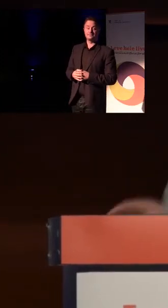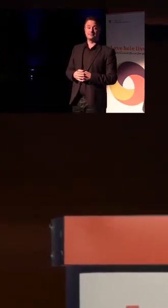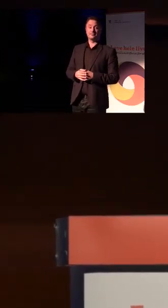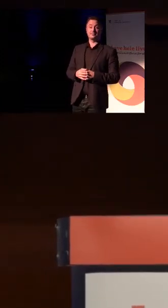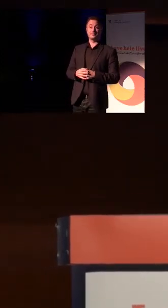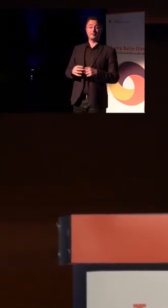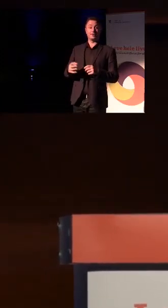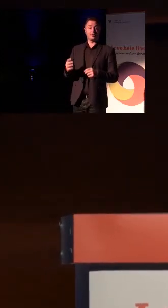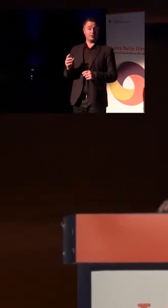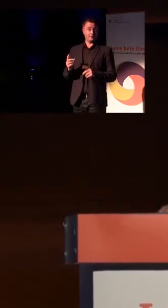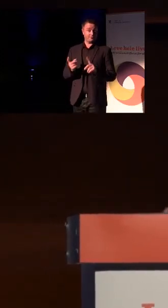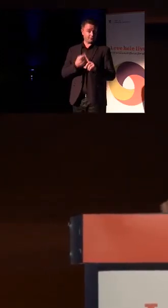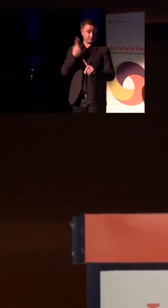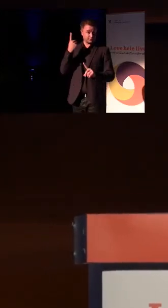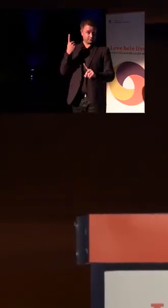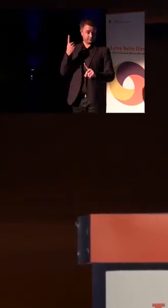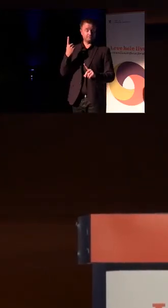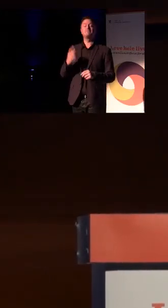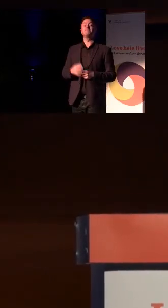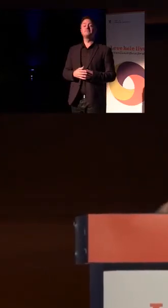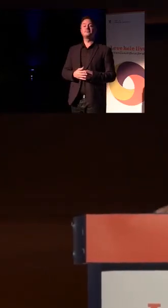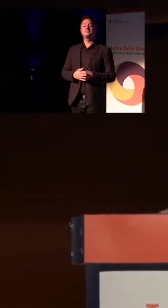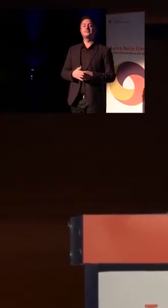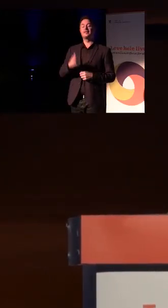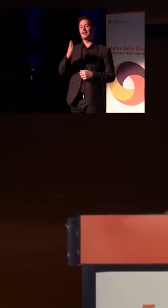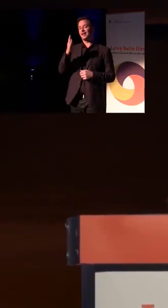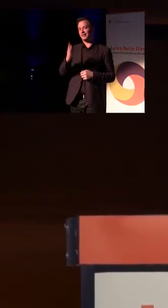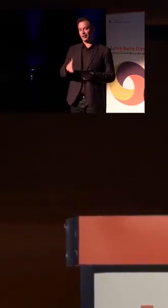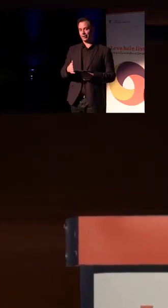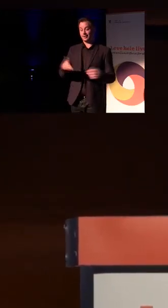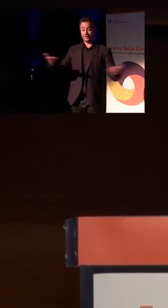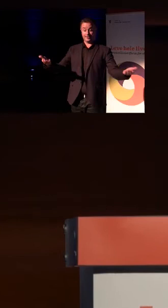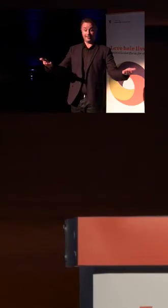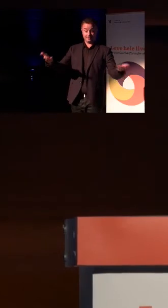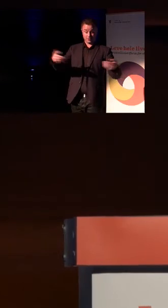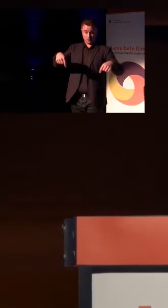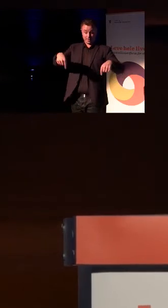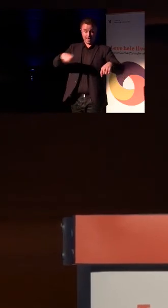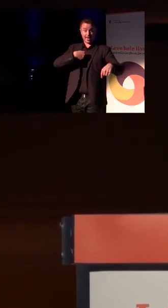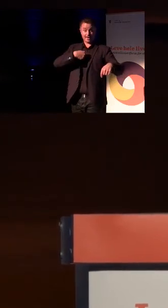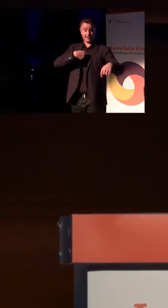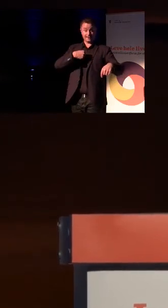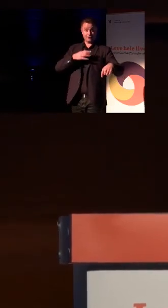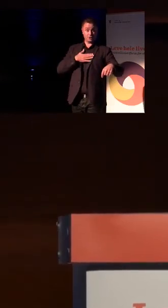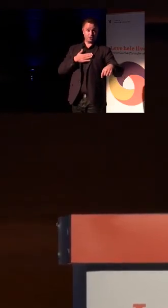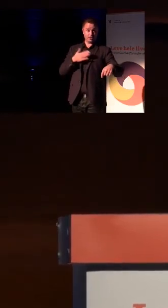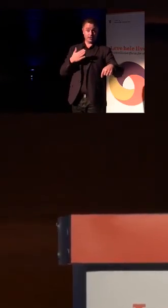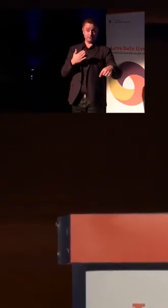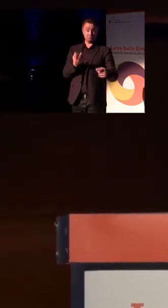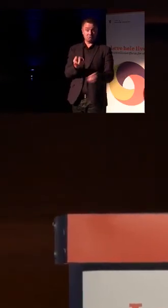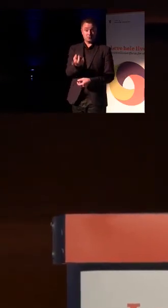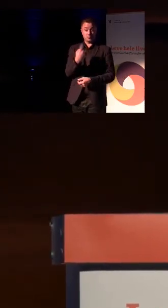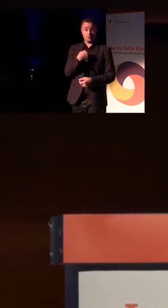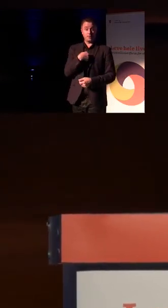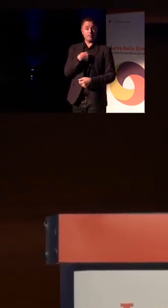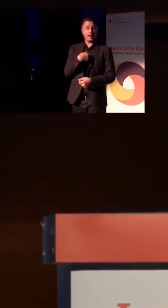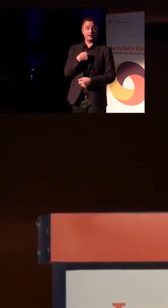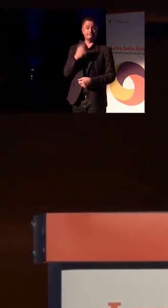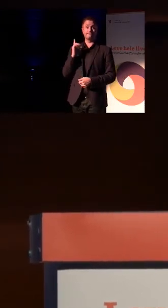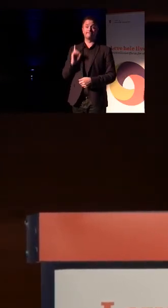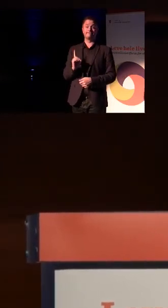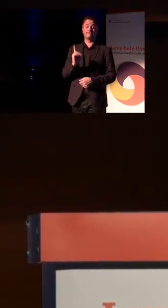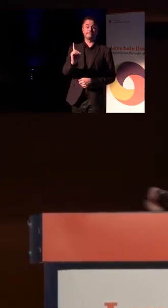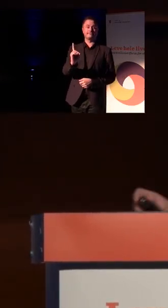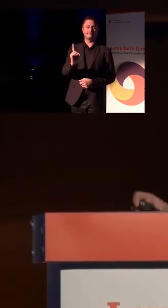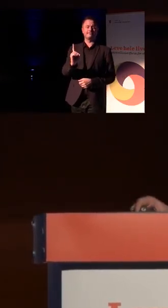Først må jeg si takk for invitasjonen. Det veldig hyggelig å bli spurt. Jeg har